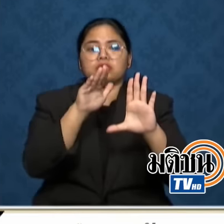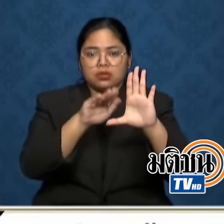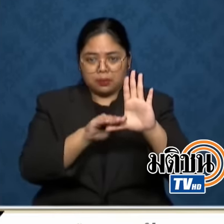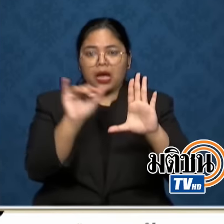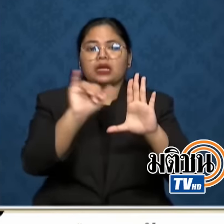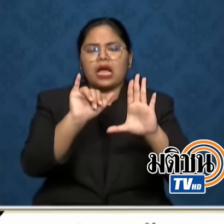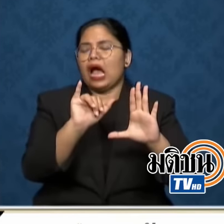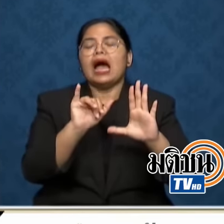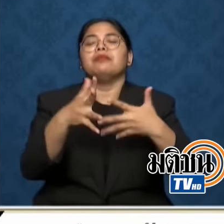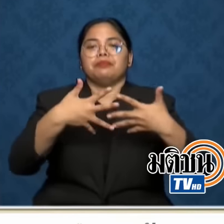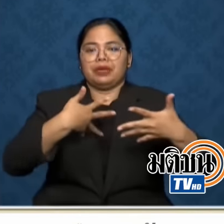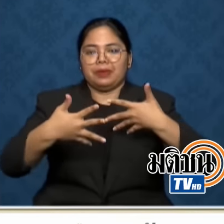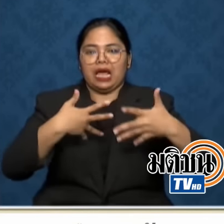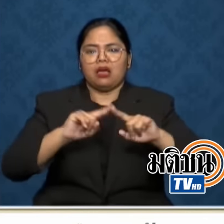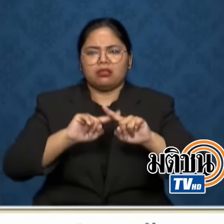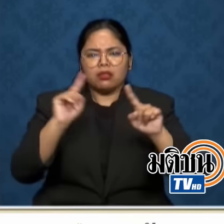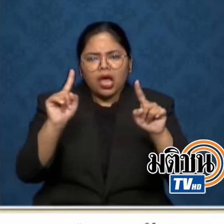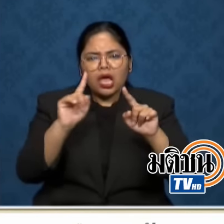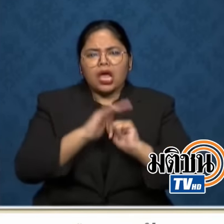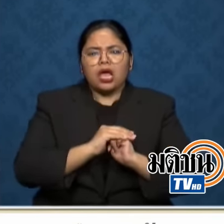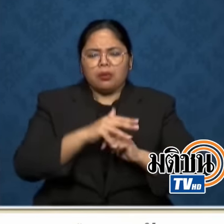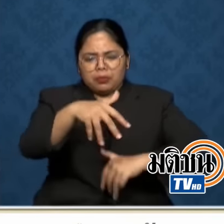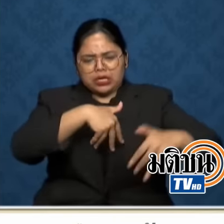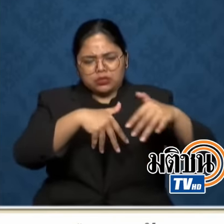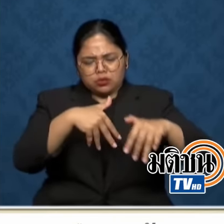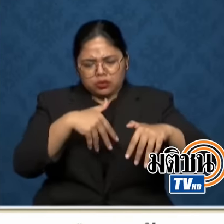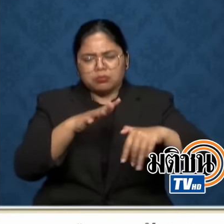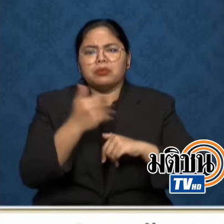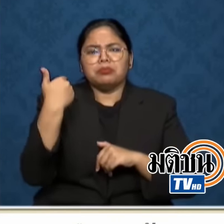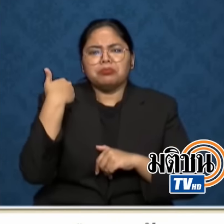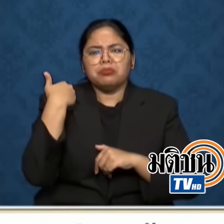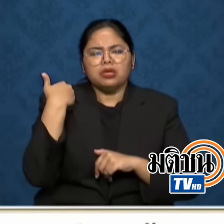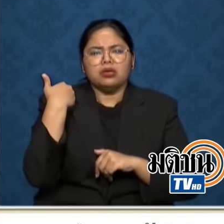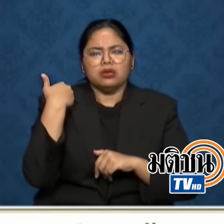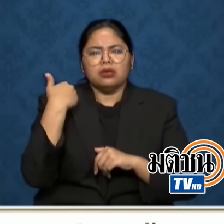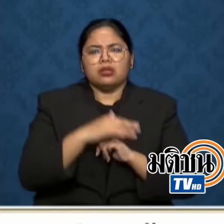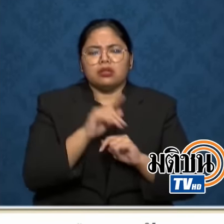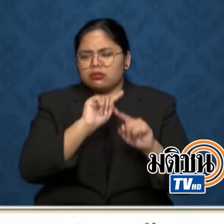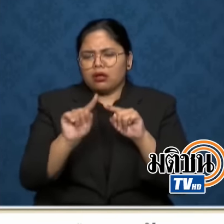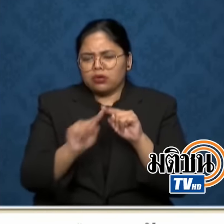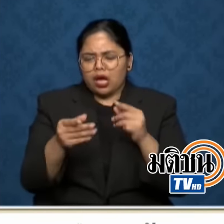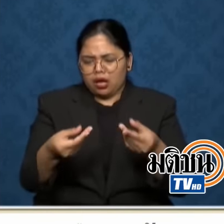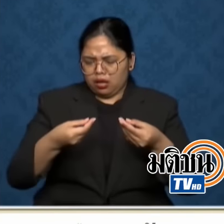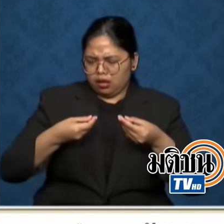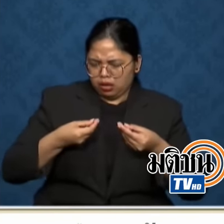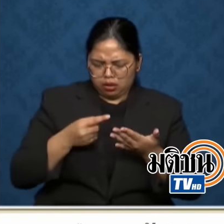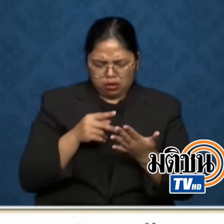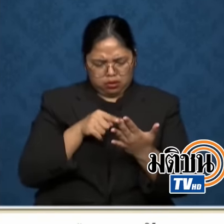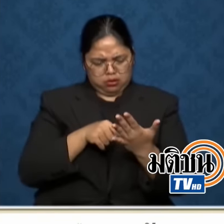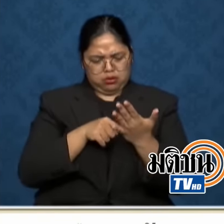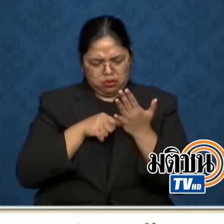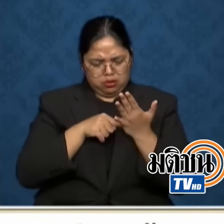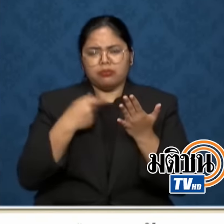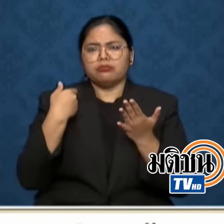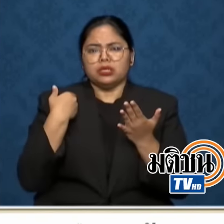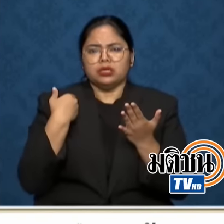นเนี่ยได้อีเวนต์มาเต็มไปหมดครับนะครับมีการประชุมครับของคณะกรรมการซอฟต์พาวเวอร์เนี่ย